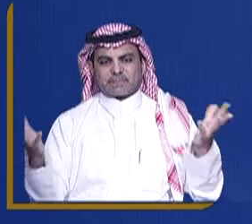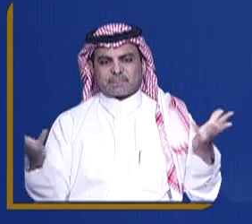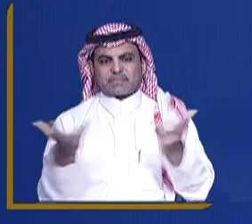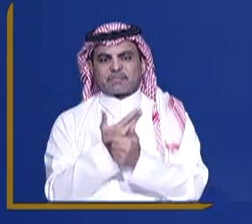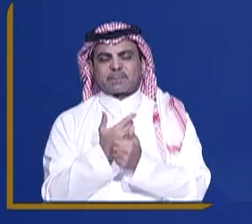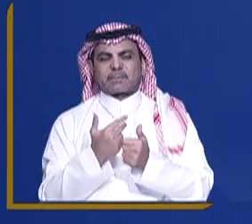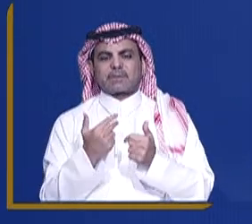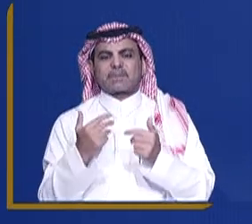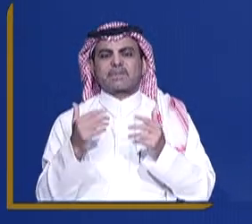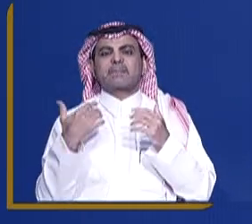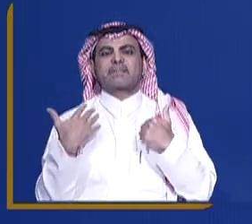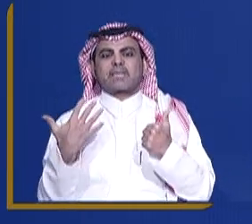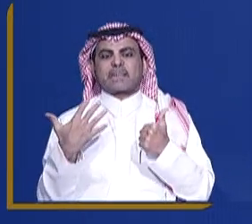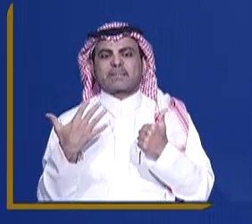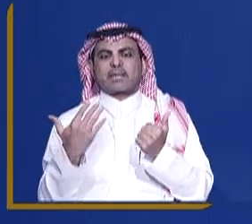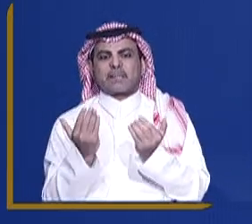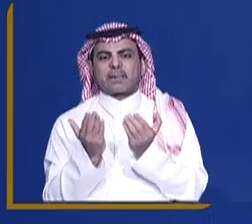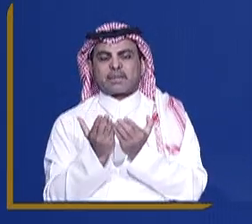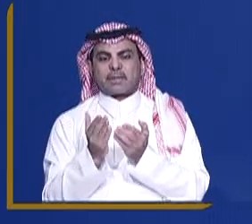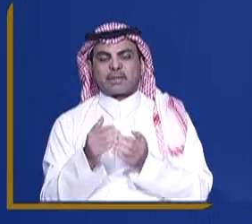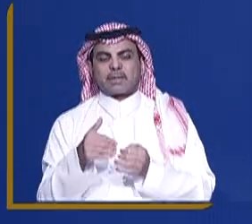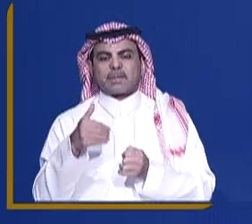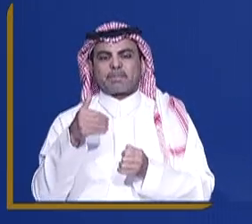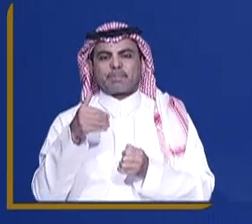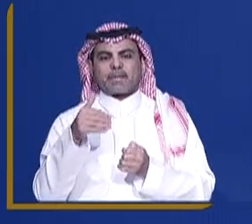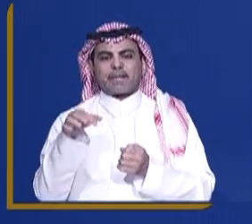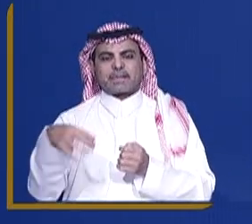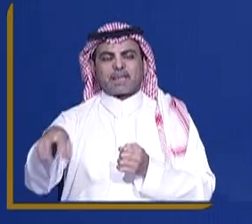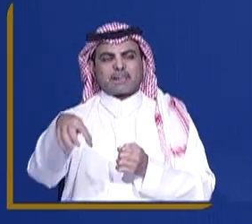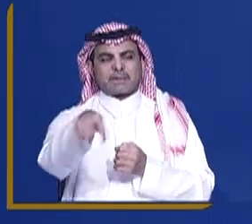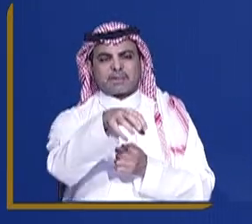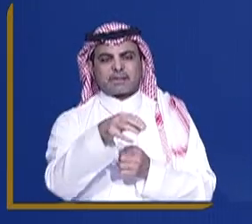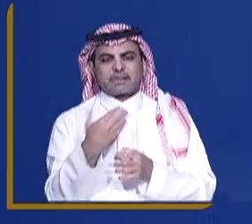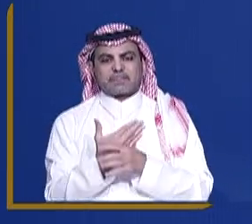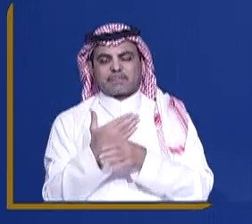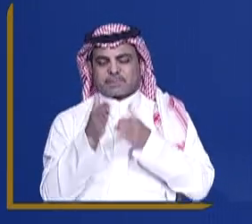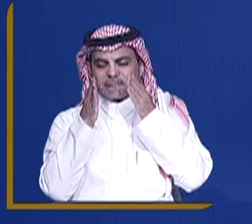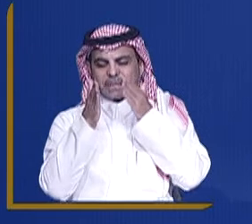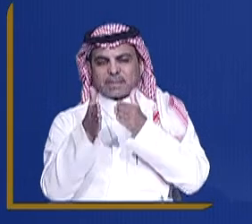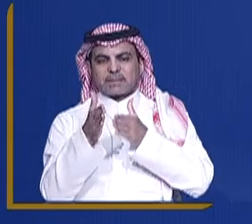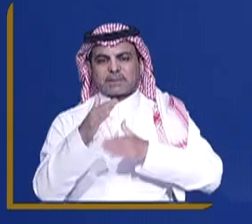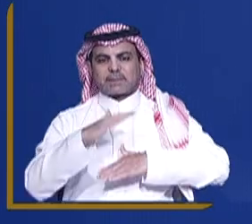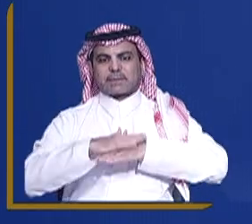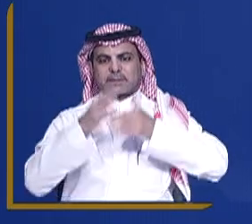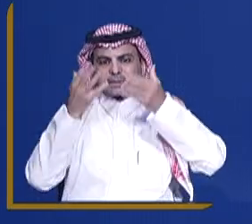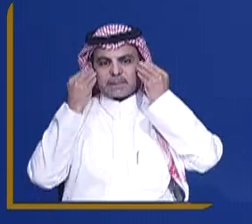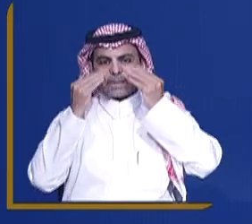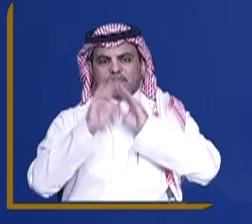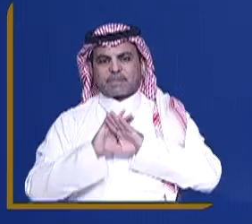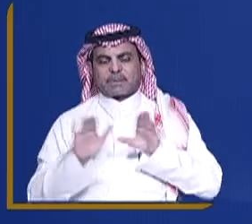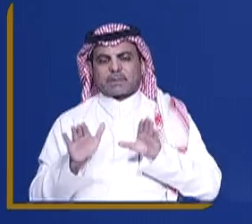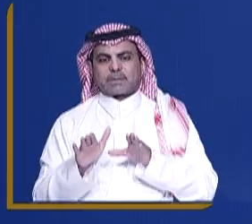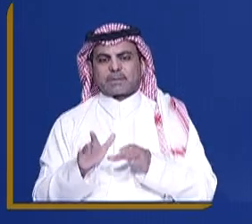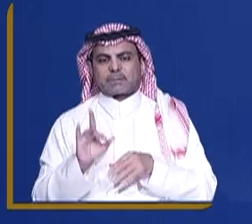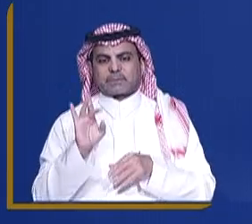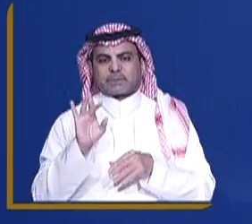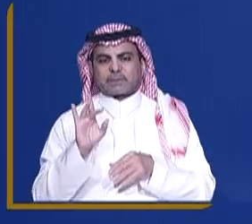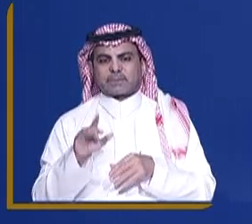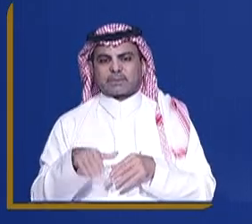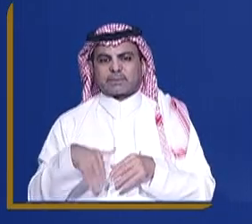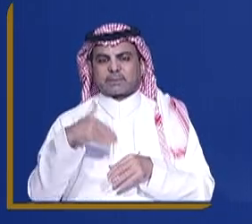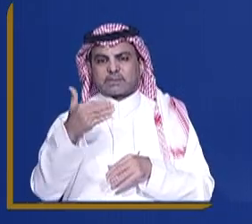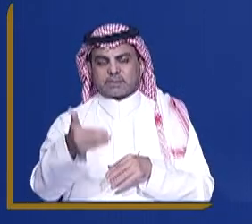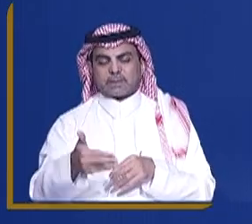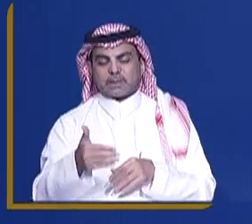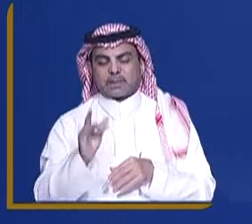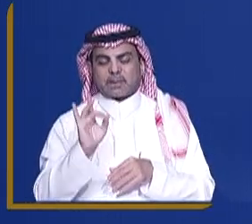47، والدفع بهم بمشيئة الله أن يكونوا فعلا تركيزهم على العمل التربوي والتعليمي، وأنا متأكد وأطمح